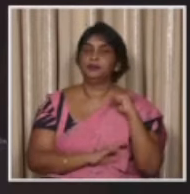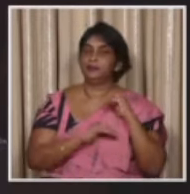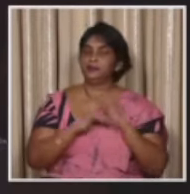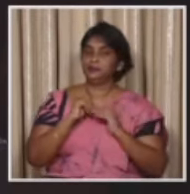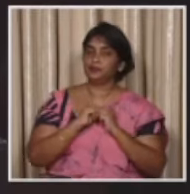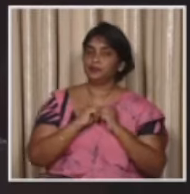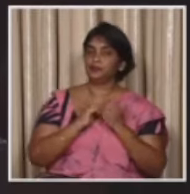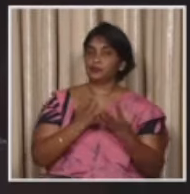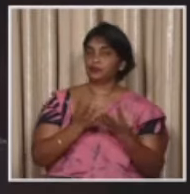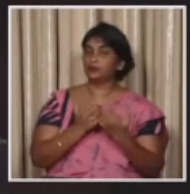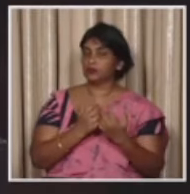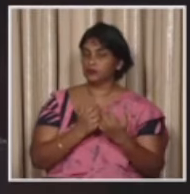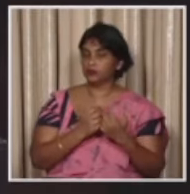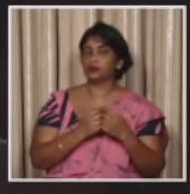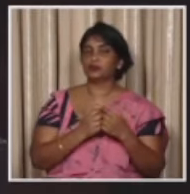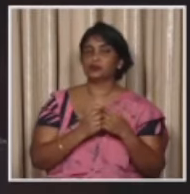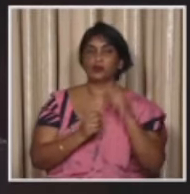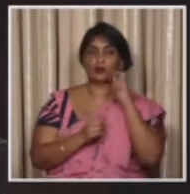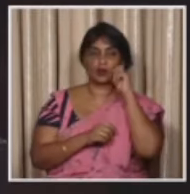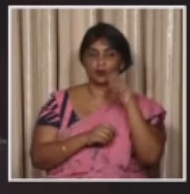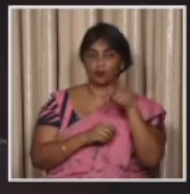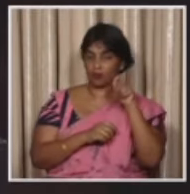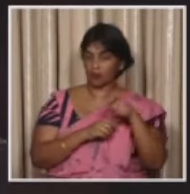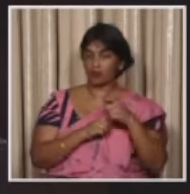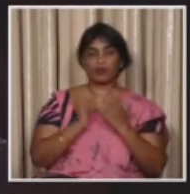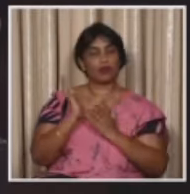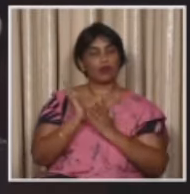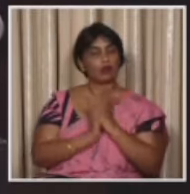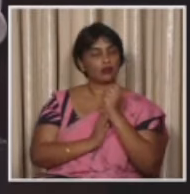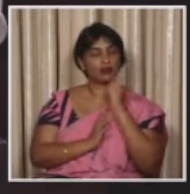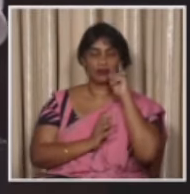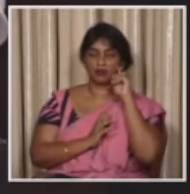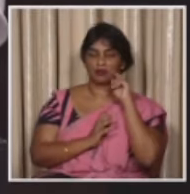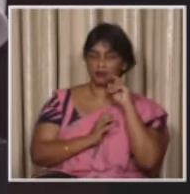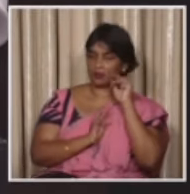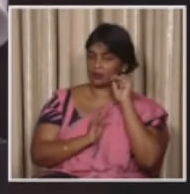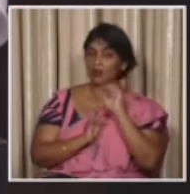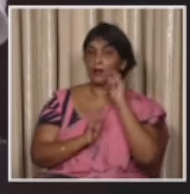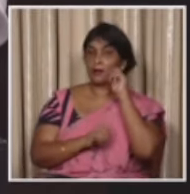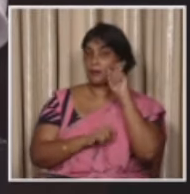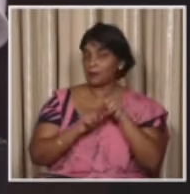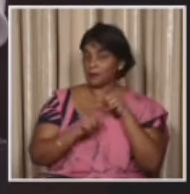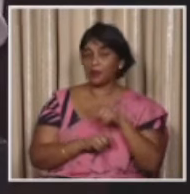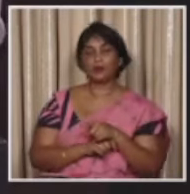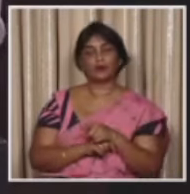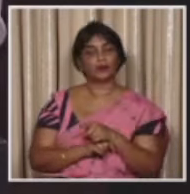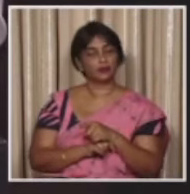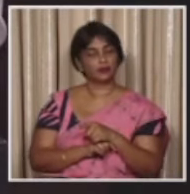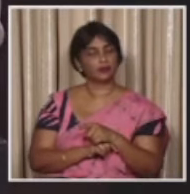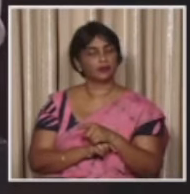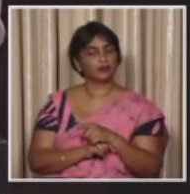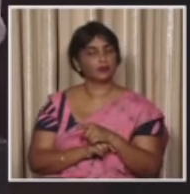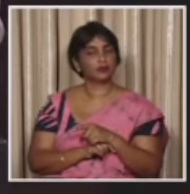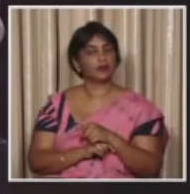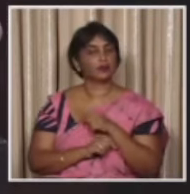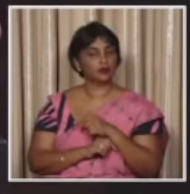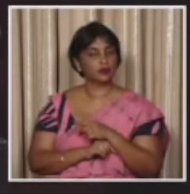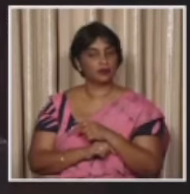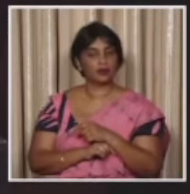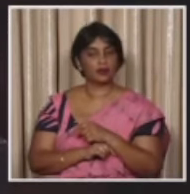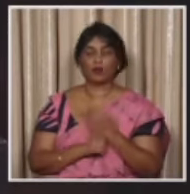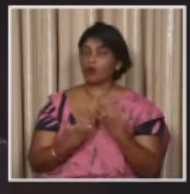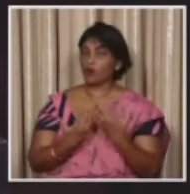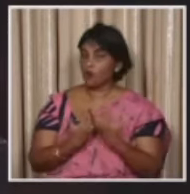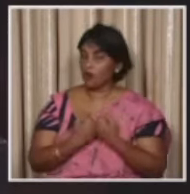වැඩපිළිවෙලක් ක්‍රියාත්මක වෙන්නට ඕන පාරිභෝගිකයාගේ අයිති ආරක්ෂා කරන්න. පාරිභෝගිකයාගේ ඒ